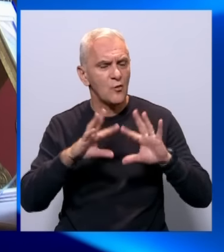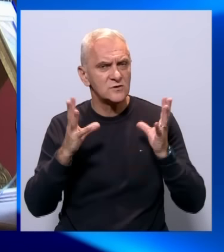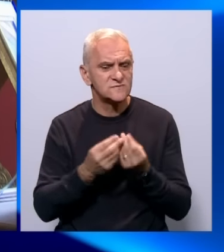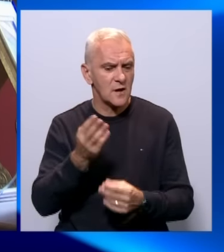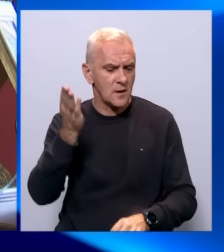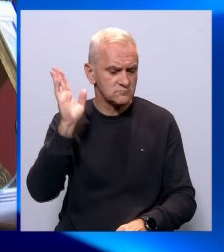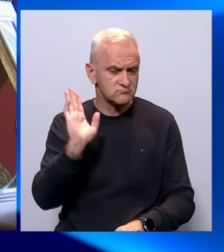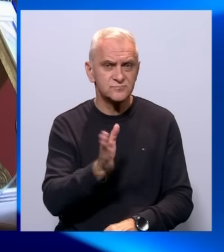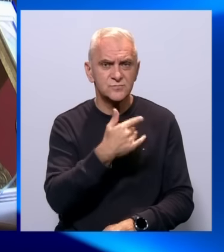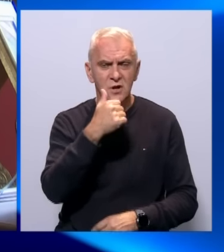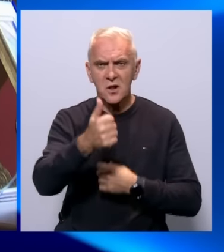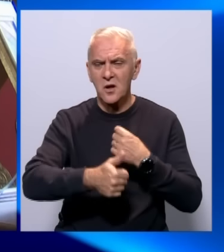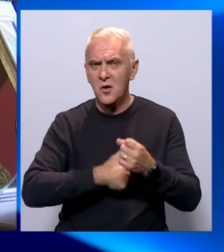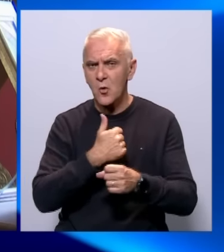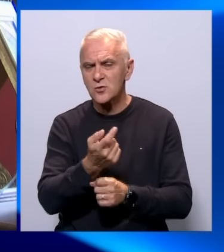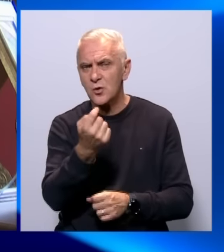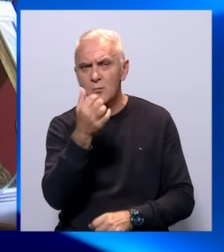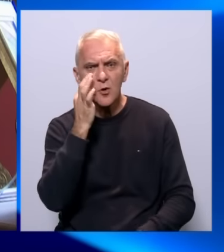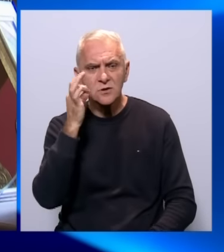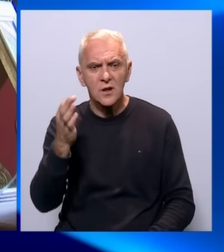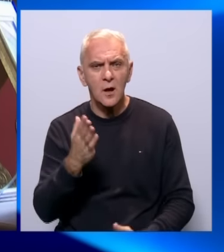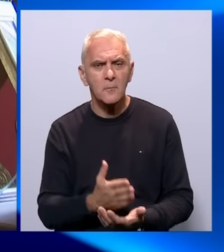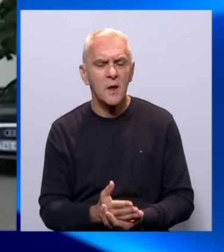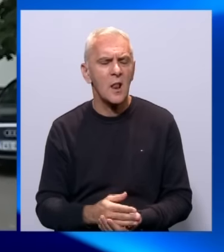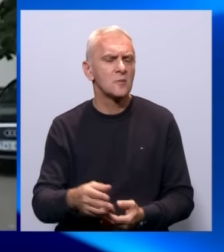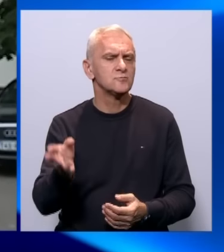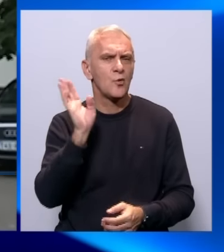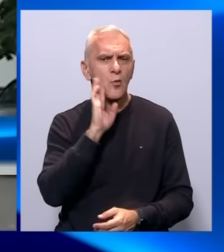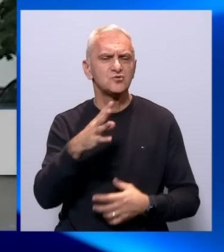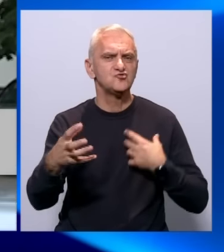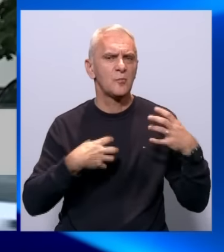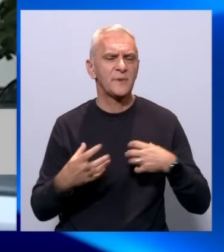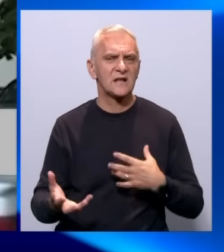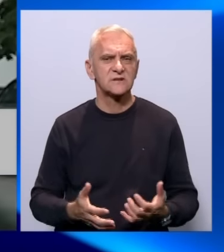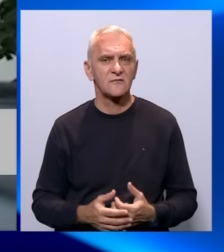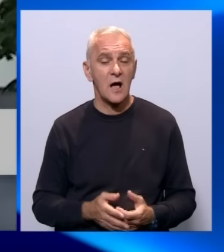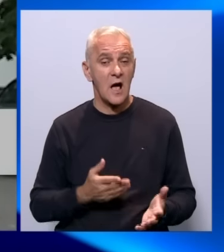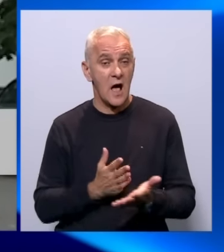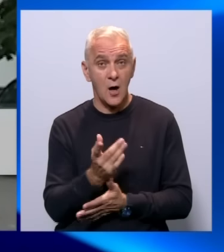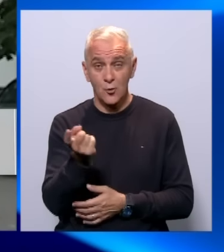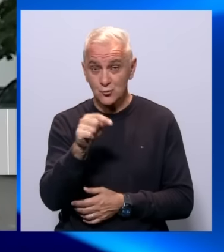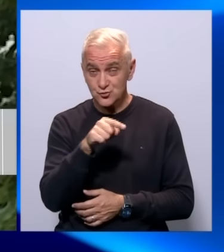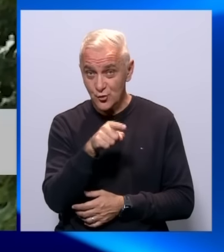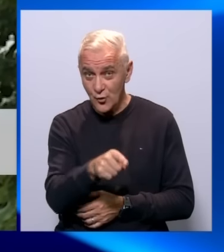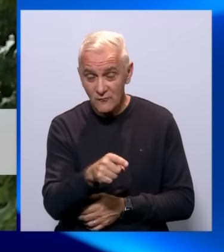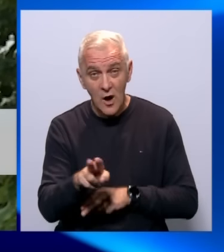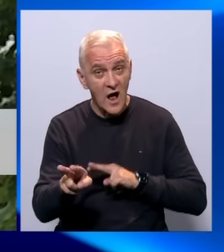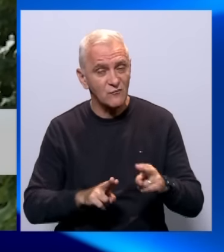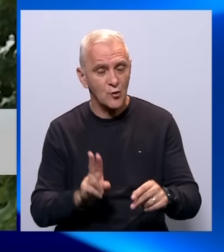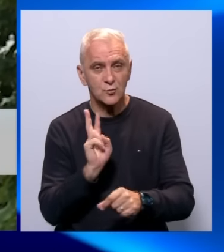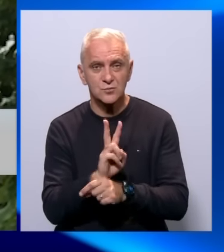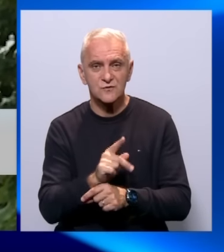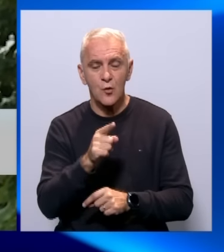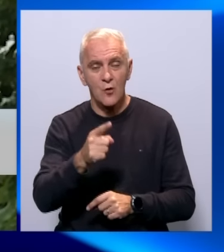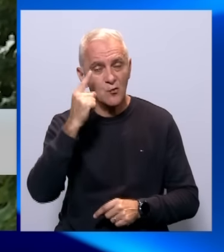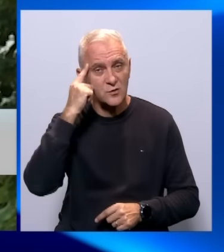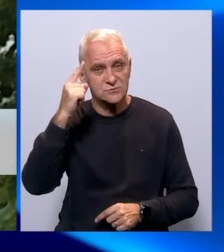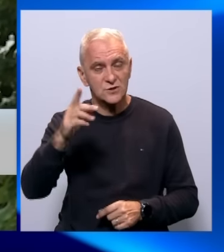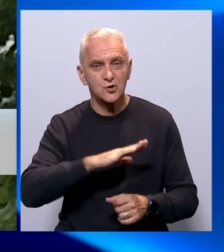proteklih godinu, evo gotovo godinu i pol dana, bila jedna obična farsa. Ako kojim slučajem dođe do ovog scenarija, advokati upozoravaju da ovo znači